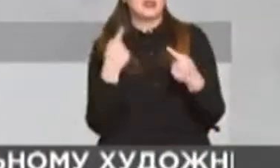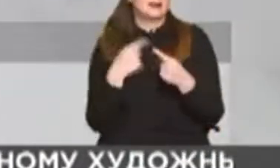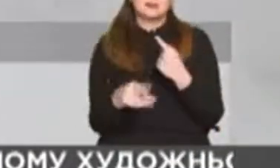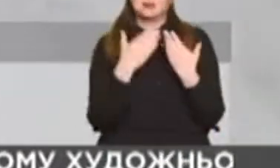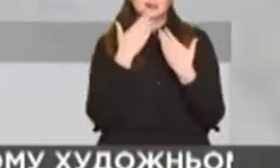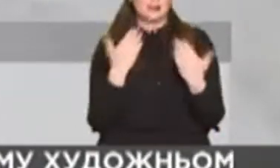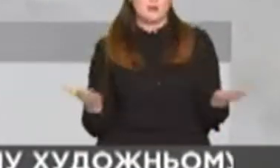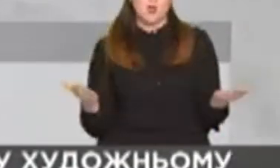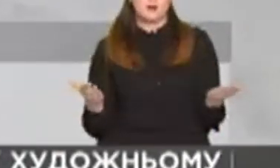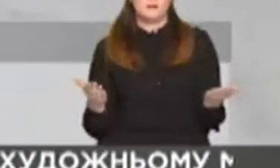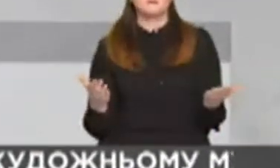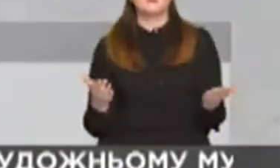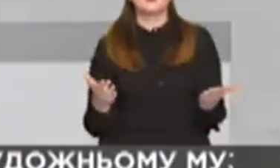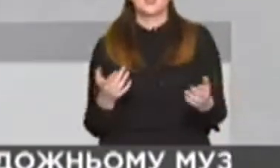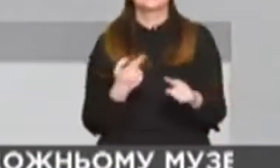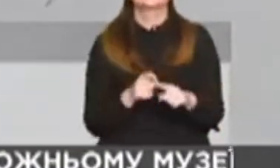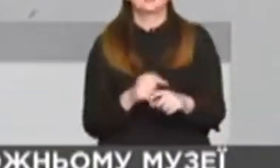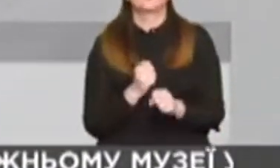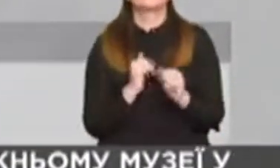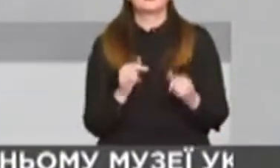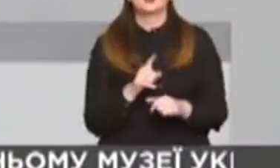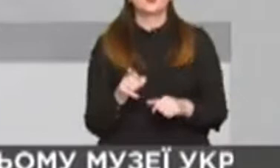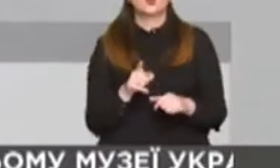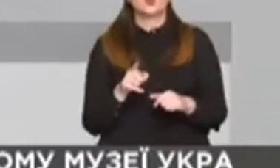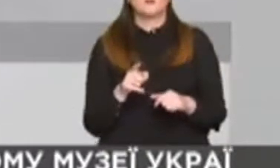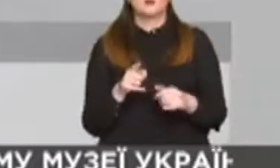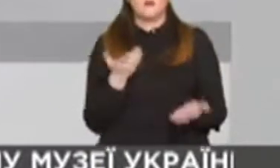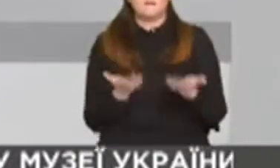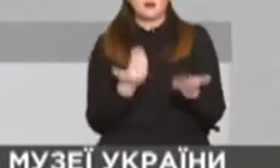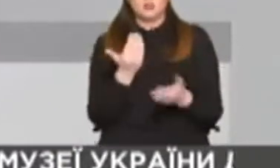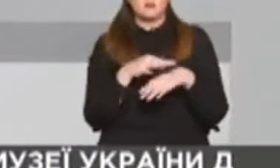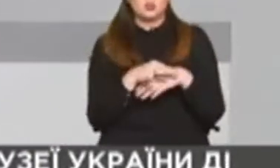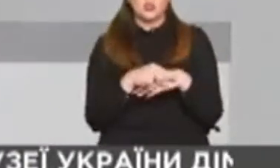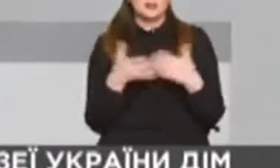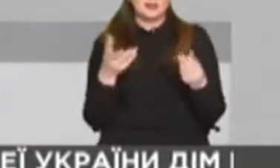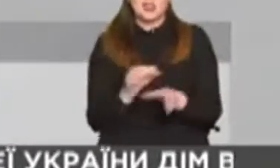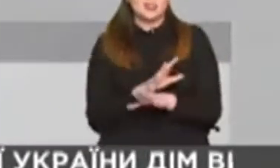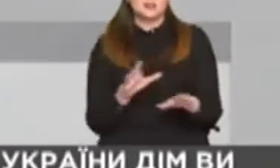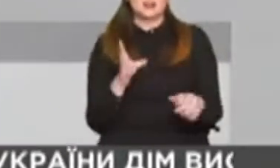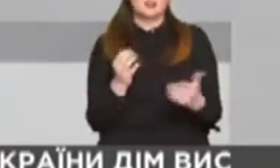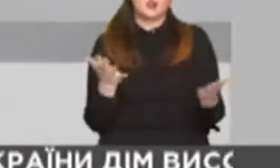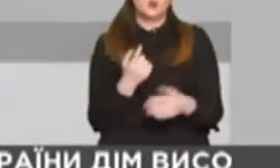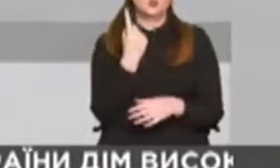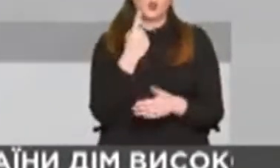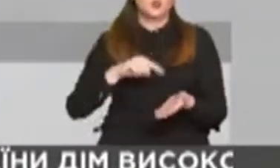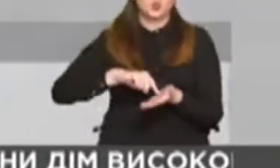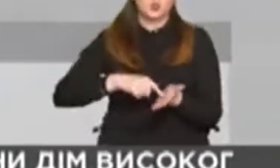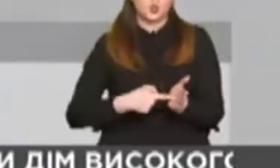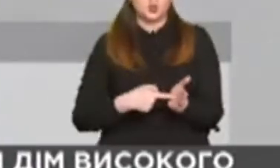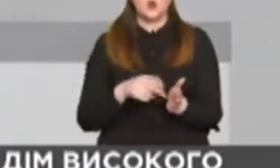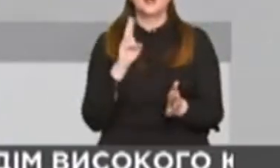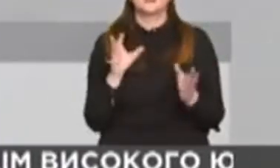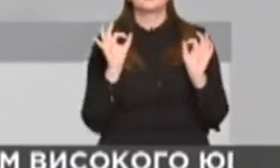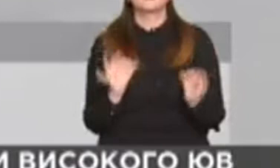Різниці ніякої немає. Це робиться для того, щоб маса вашого тіла не тиснула безпосередньо на якусь одну точку.